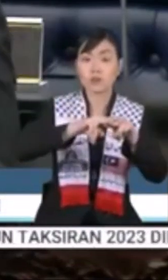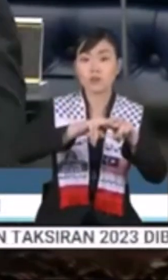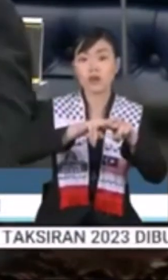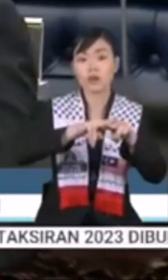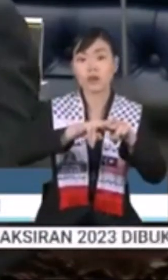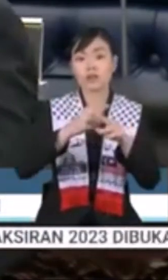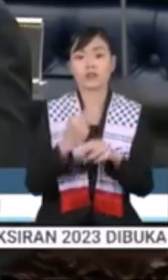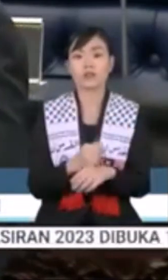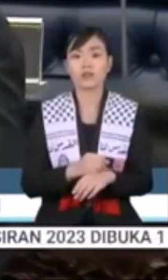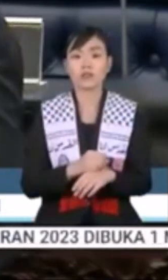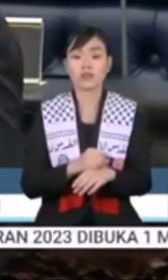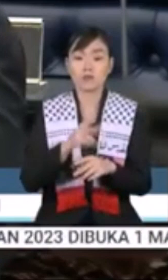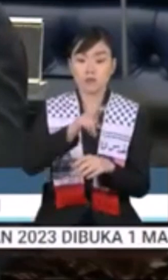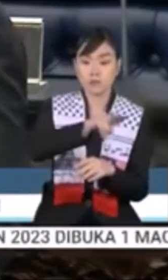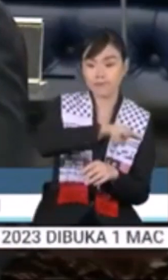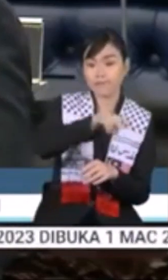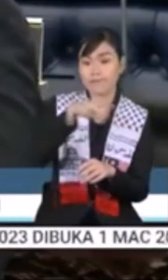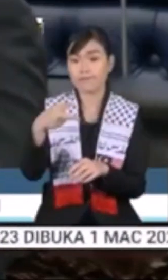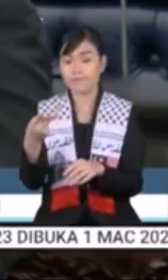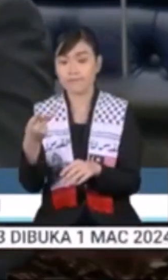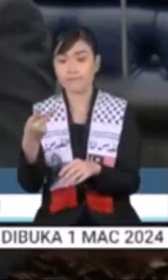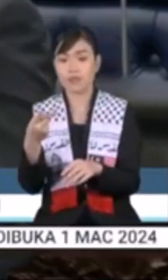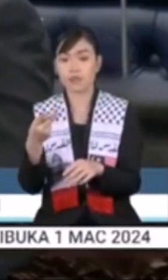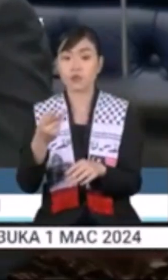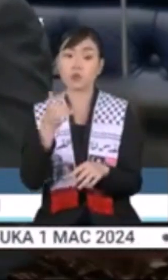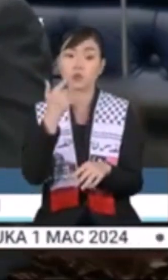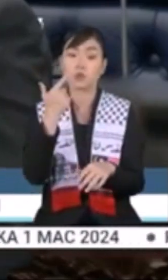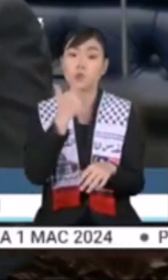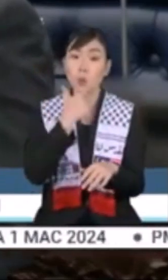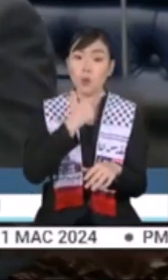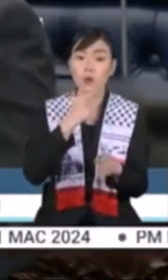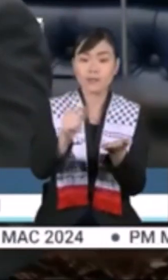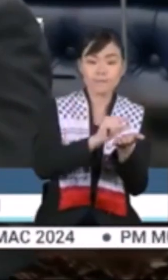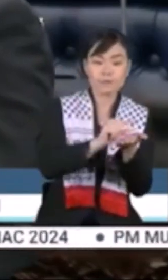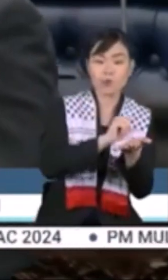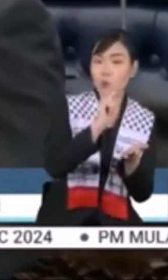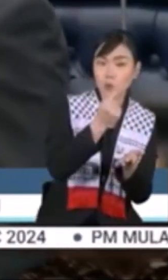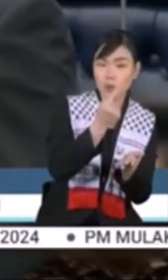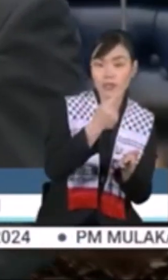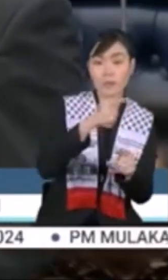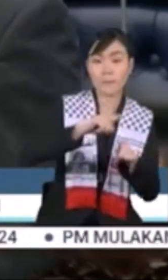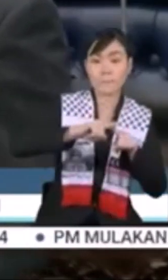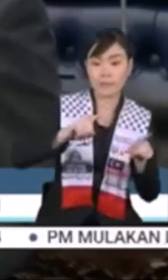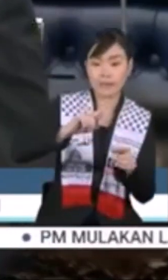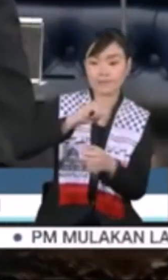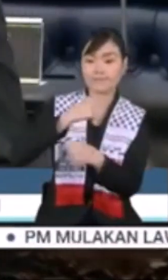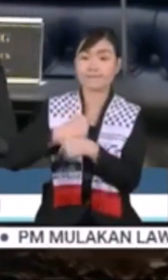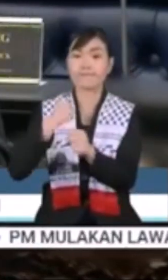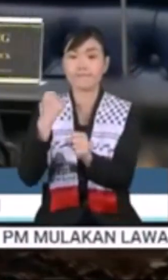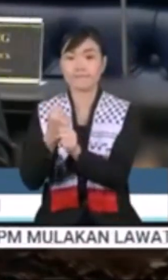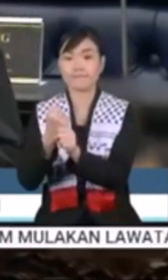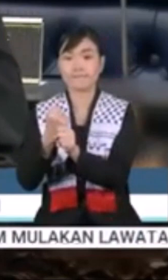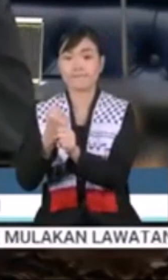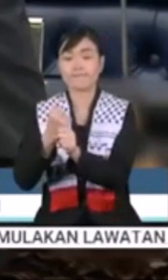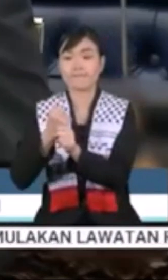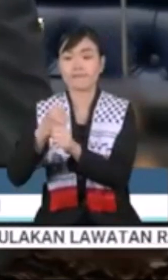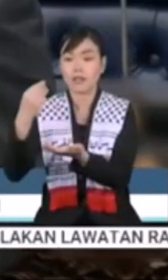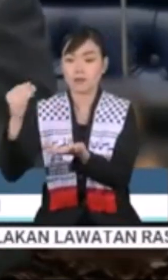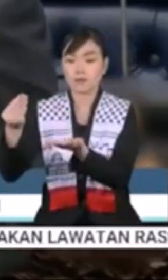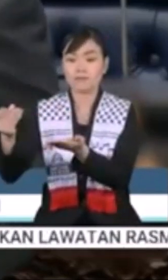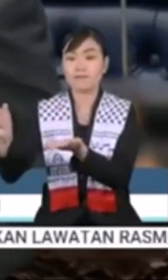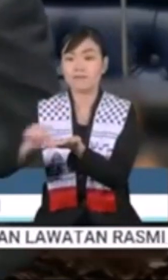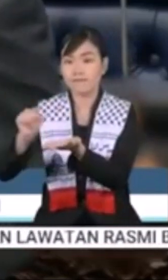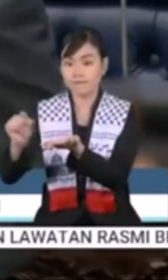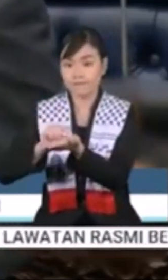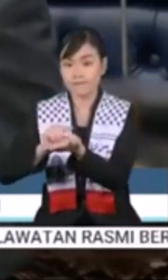gaji kepada mencipta nilai supaya lebih banyak penyertaan kelas menengah Bumiputera dengan